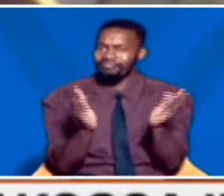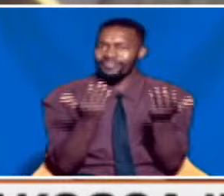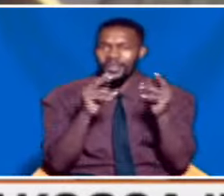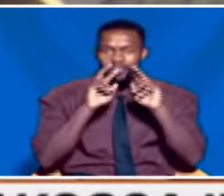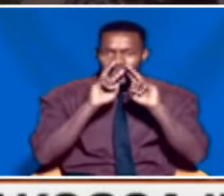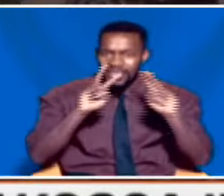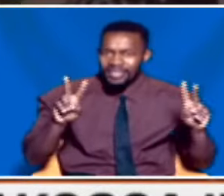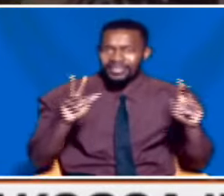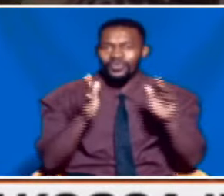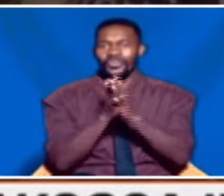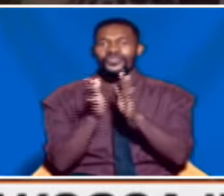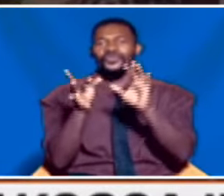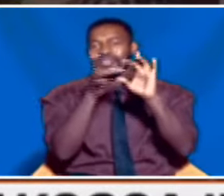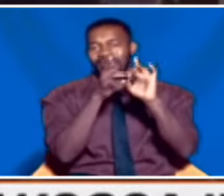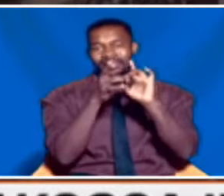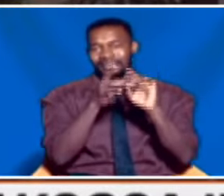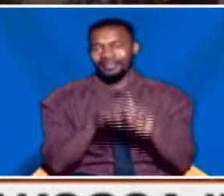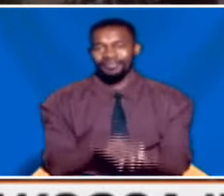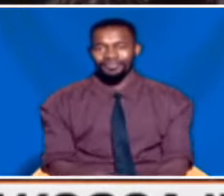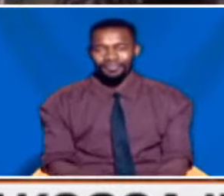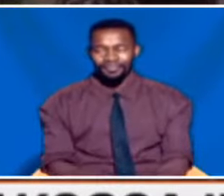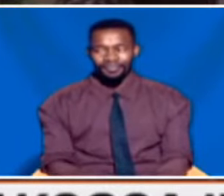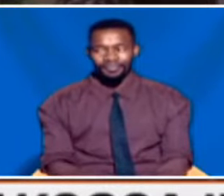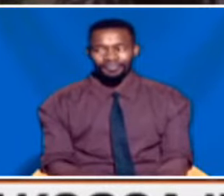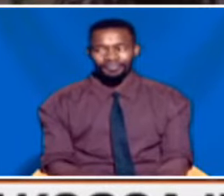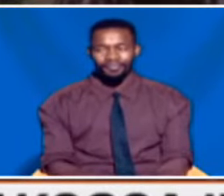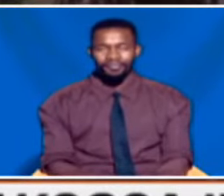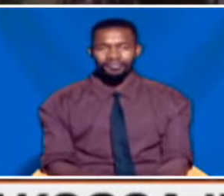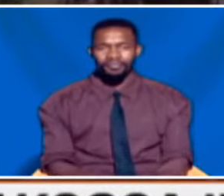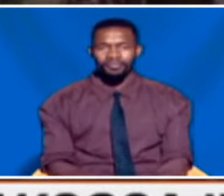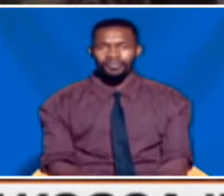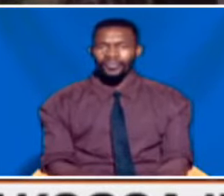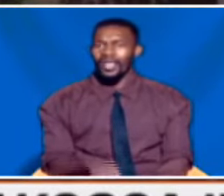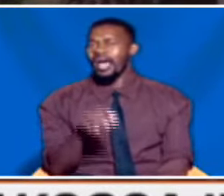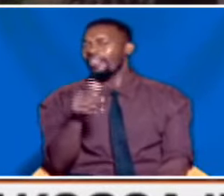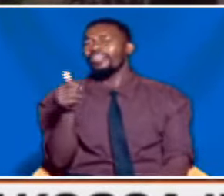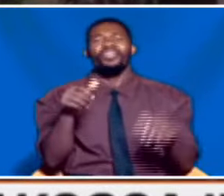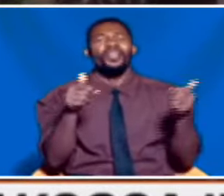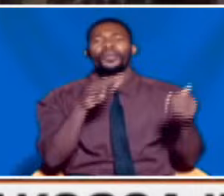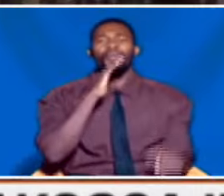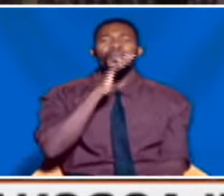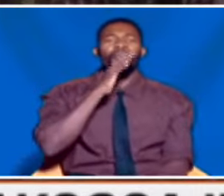mgawanyiko. Don't speak in your body. Come and speak here.